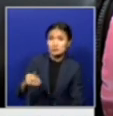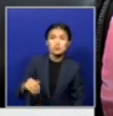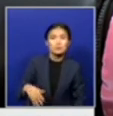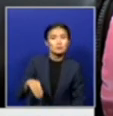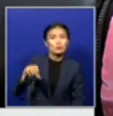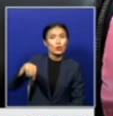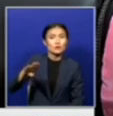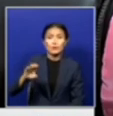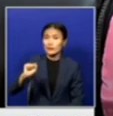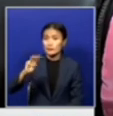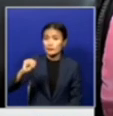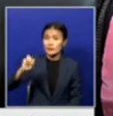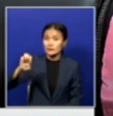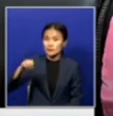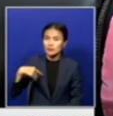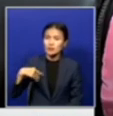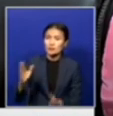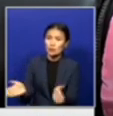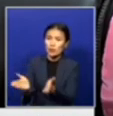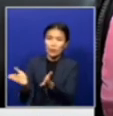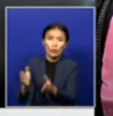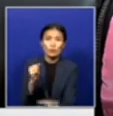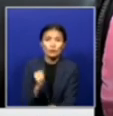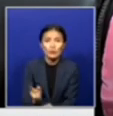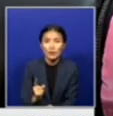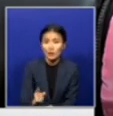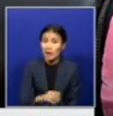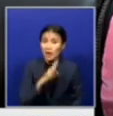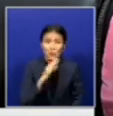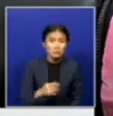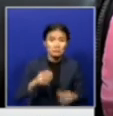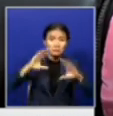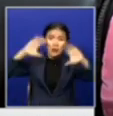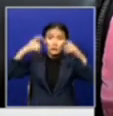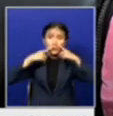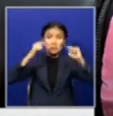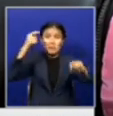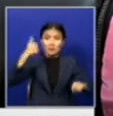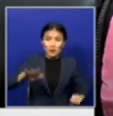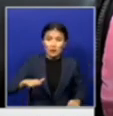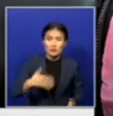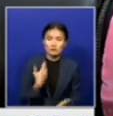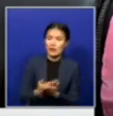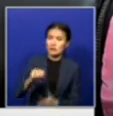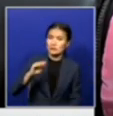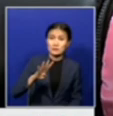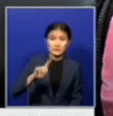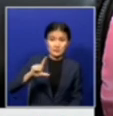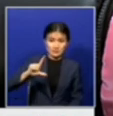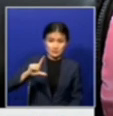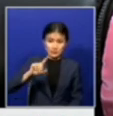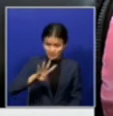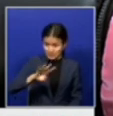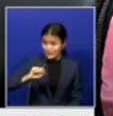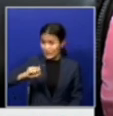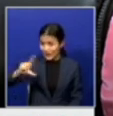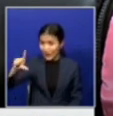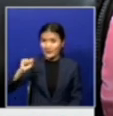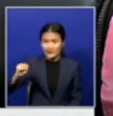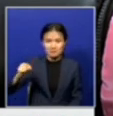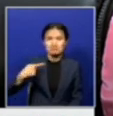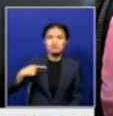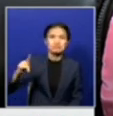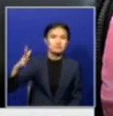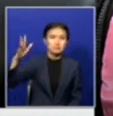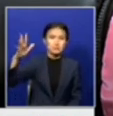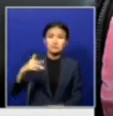ครับเงินที่ท่านจะเอาไปฟื้นฟูเศรษฐกิจ4แสนล้านนะครับก็คงไม่เป็นประโยชน์นะครับเหมือนกับในอดีตเรามีโครง